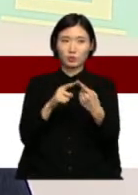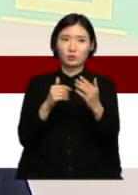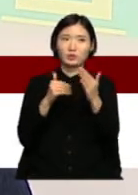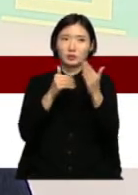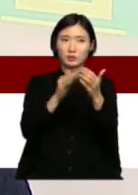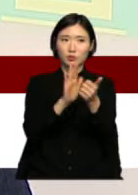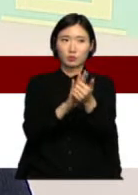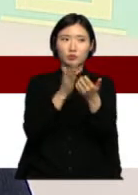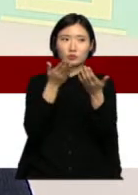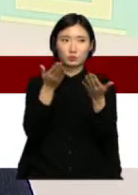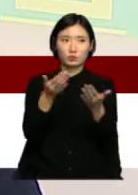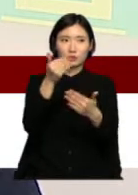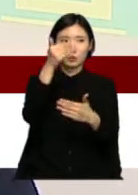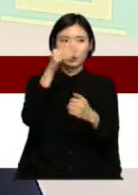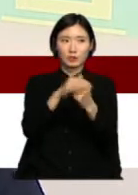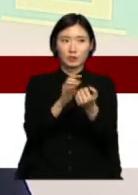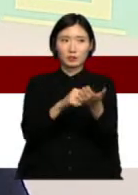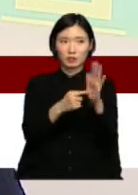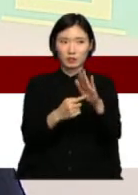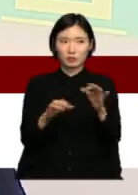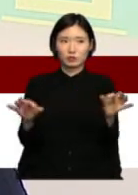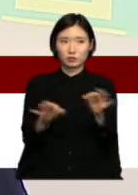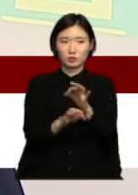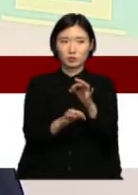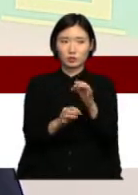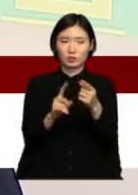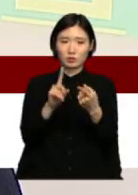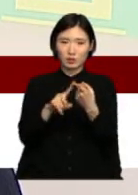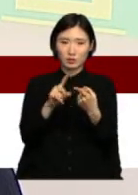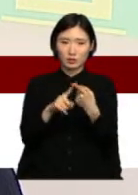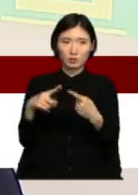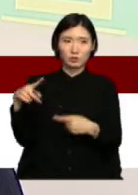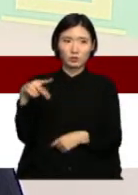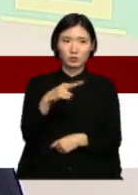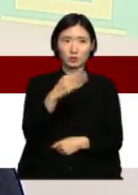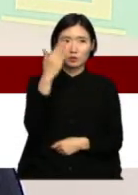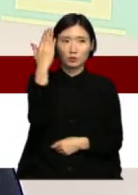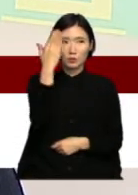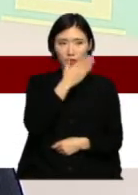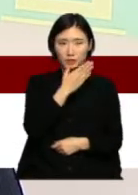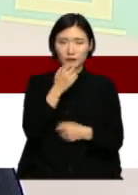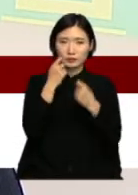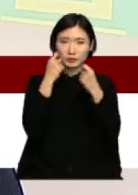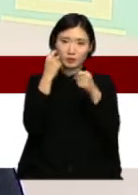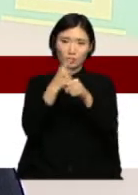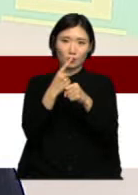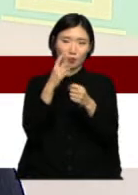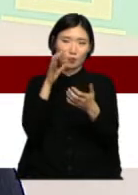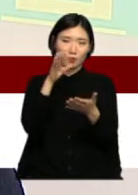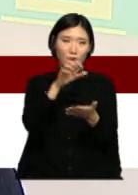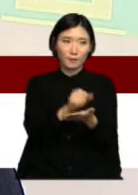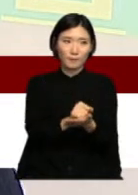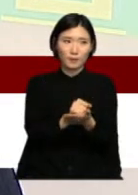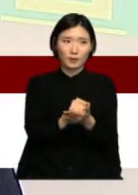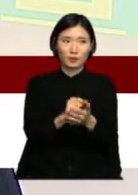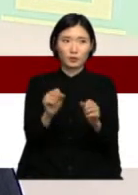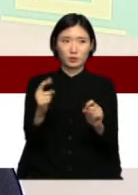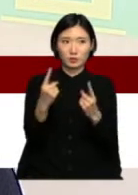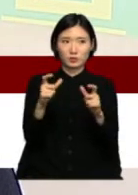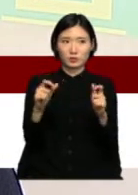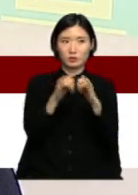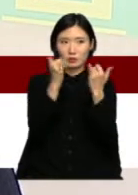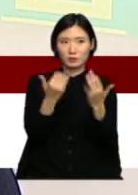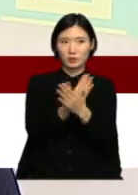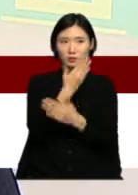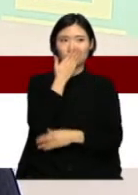거기서 나타나는 부조리가 발생하고 있는데 그걸 근절할 수 있고 투명성을 확보하고 동시에 지역사회 발전할 수도 있는